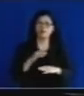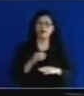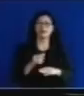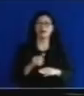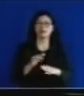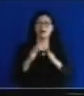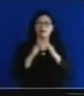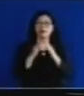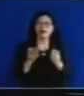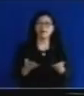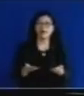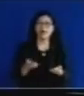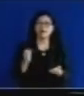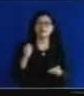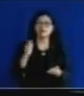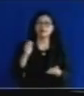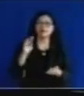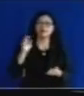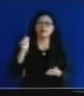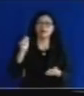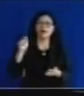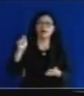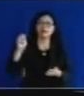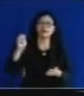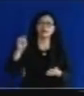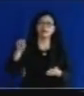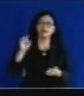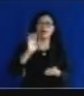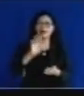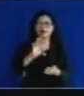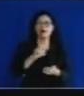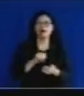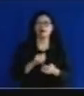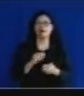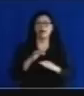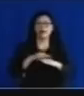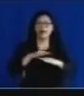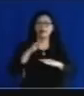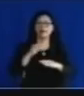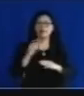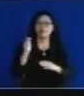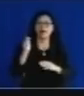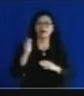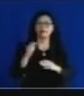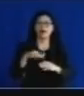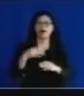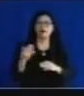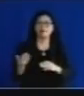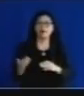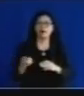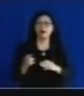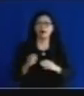bagaimana strategi Anda untuk memastikan bahwa kenaikan tarif akan meningkatkan kualitas pelayanan